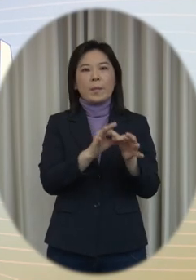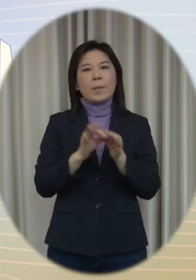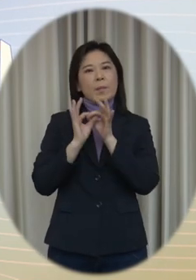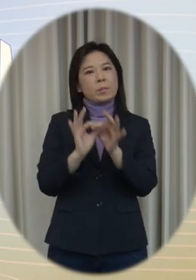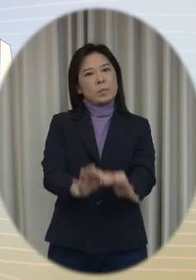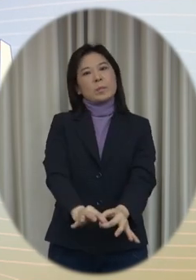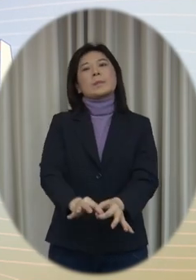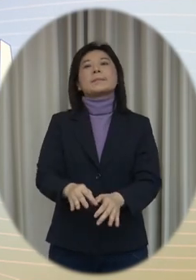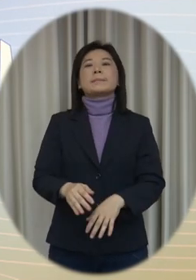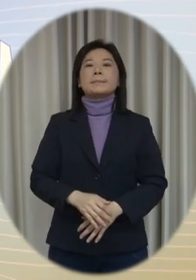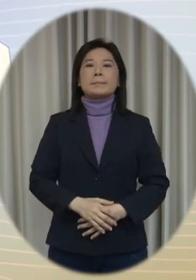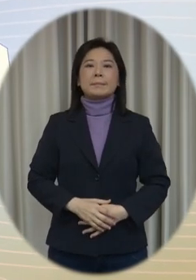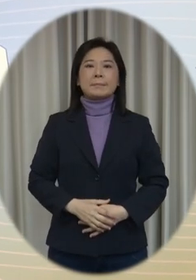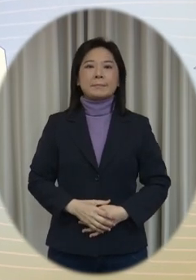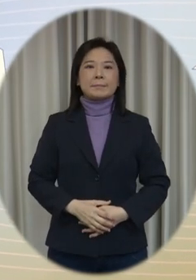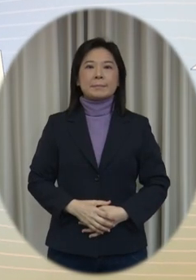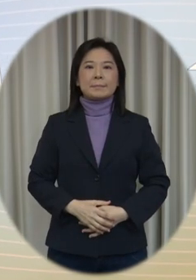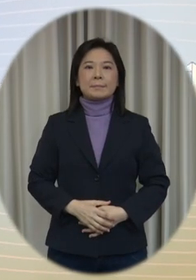息。